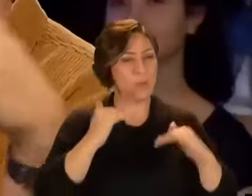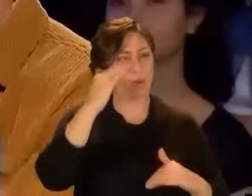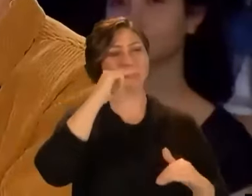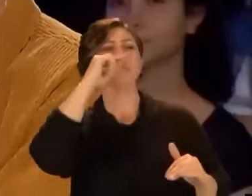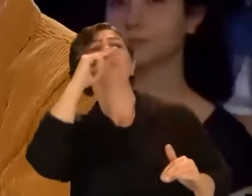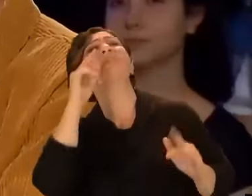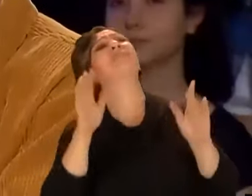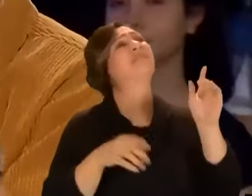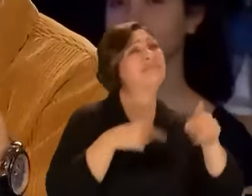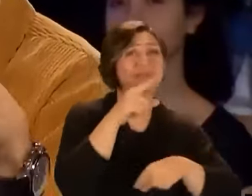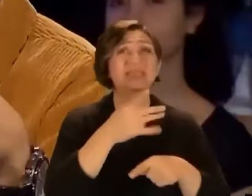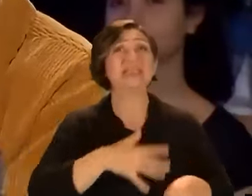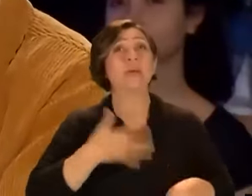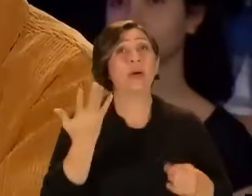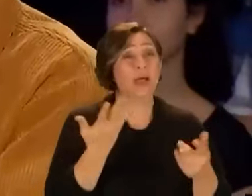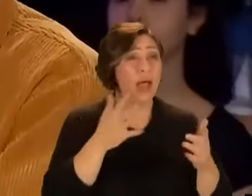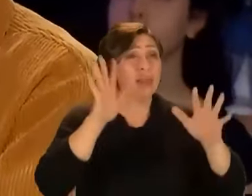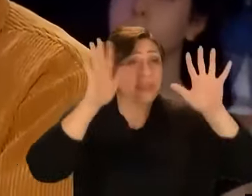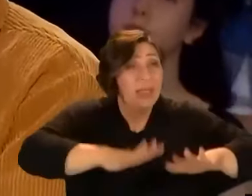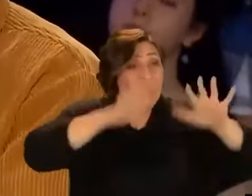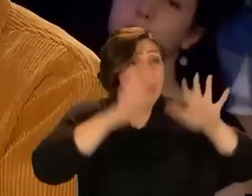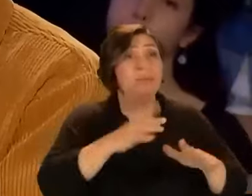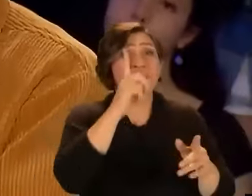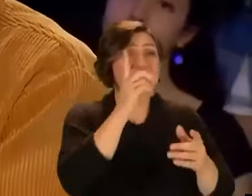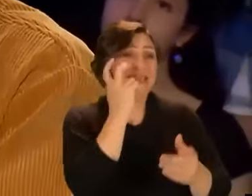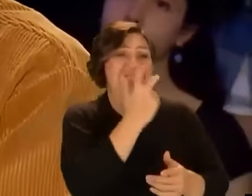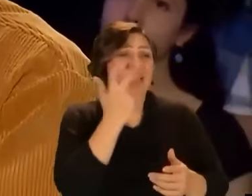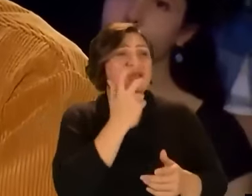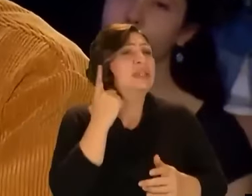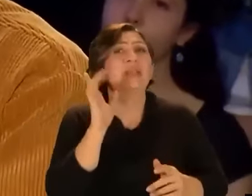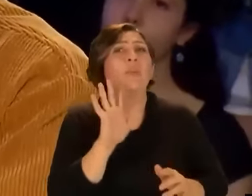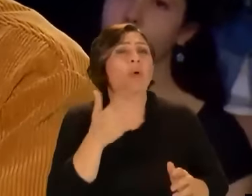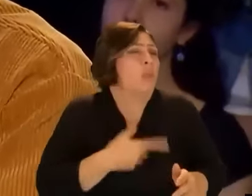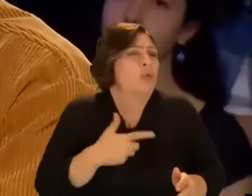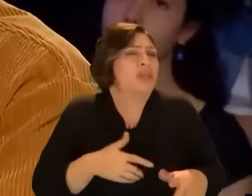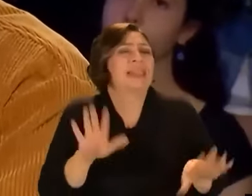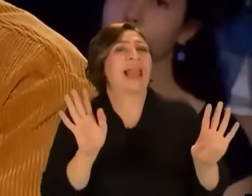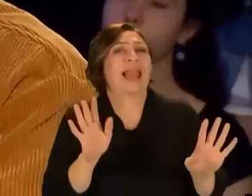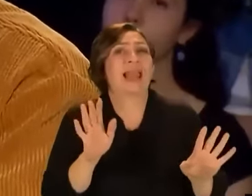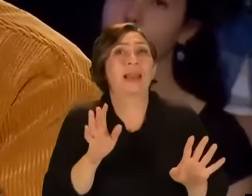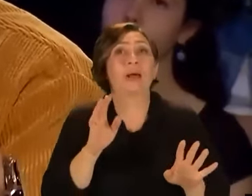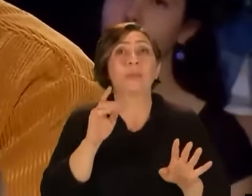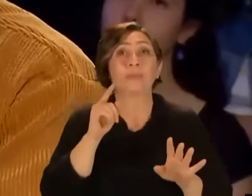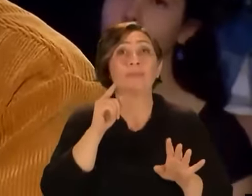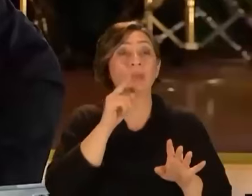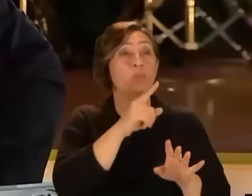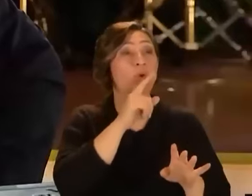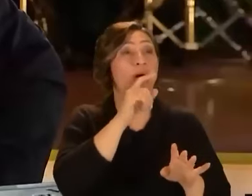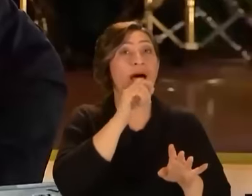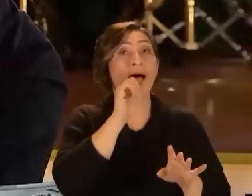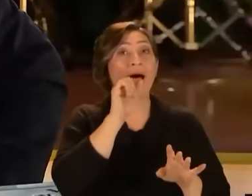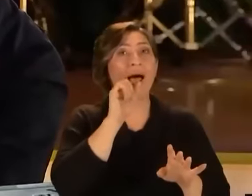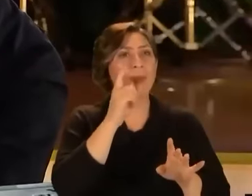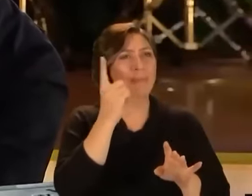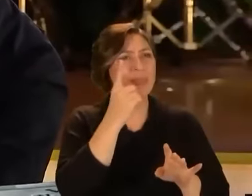işte böyle tanrısallaştırılan sanatçılar dinlemiyorlar artık. Umurlarında değil yani. Bu çoğunlukla o havuç çıktığı geçindi. İçin